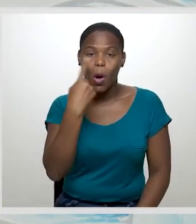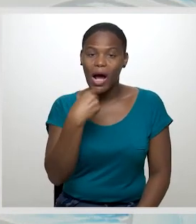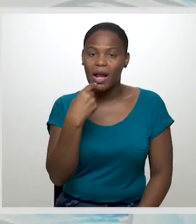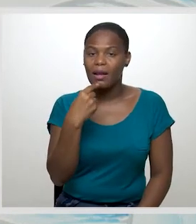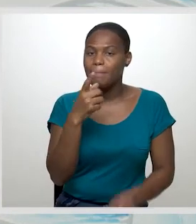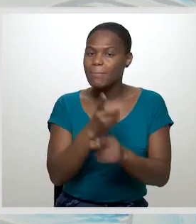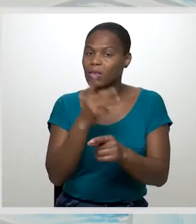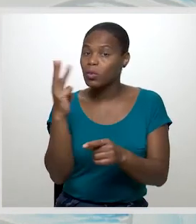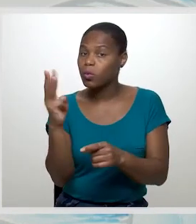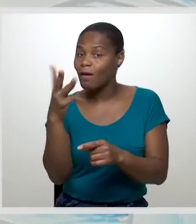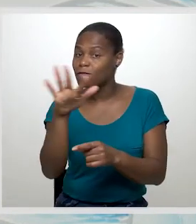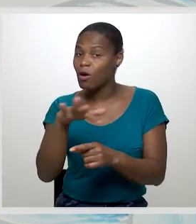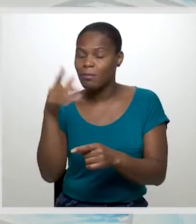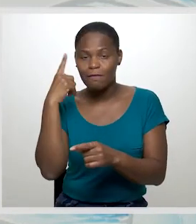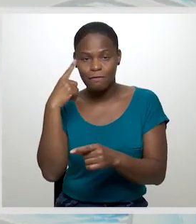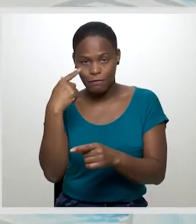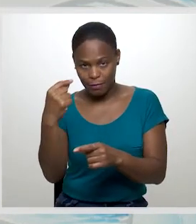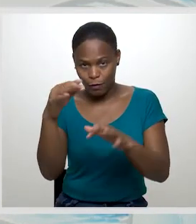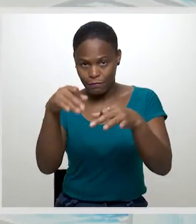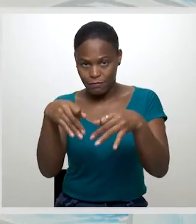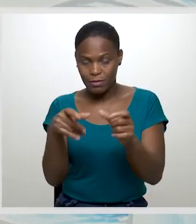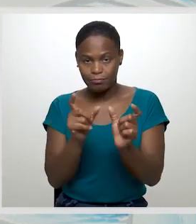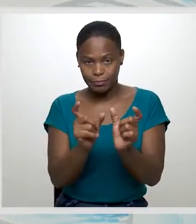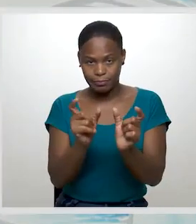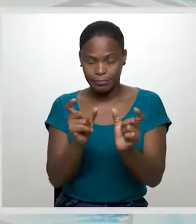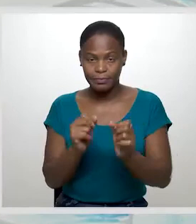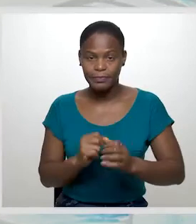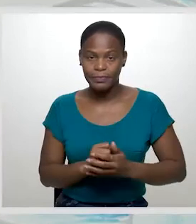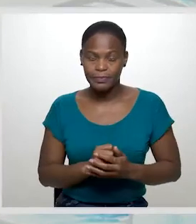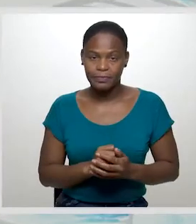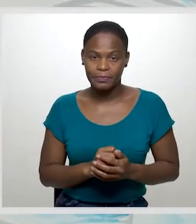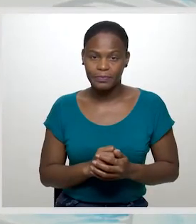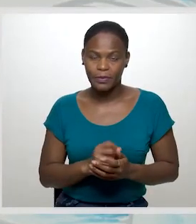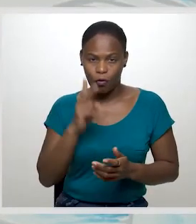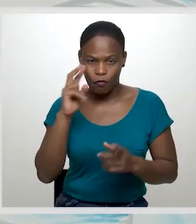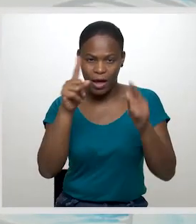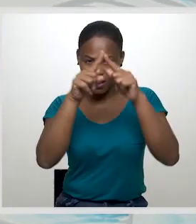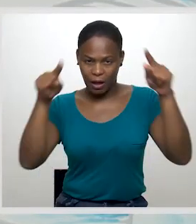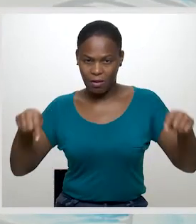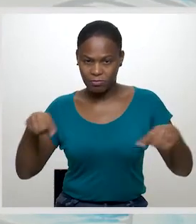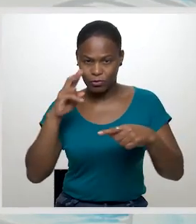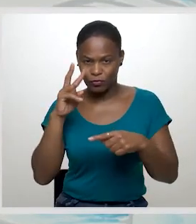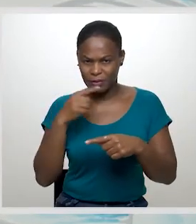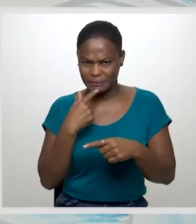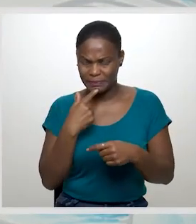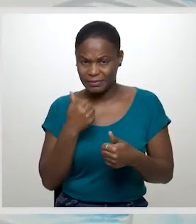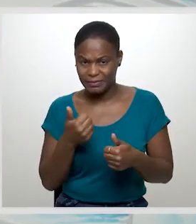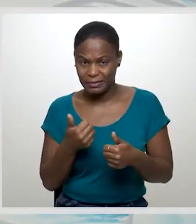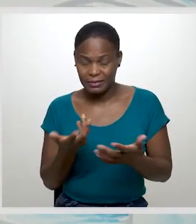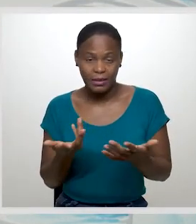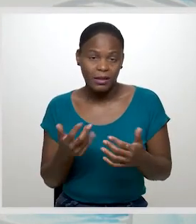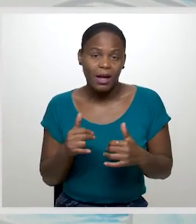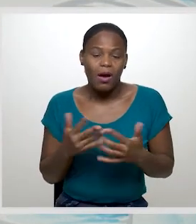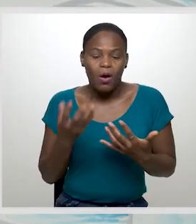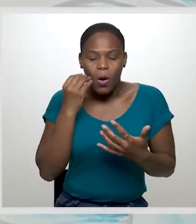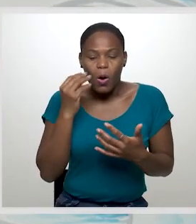terminaisons. Et, ion et ié. Tu as compris? Bien. Alors, comme je te